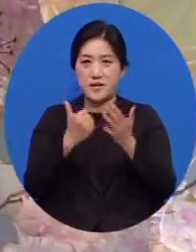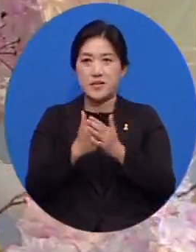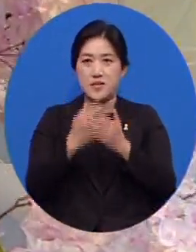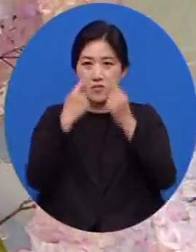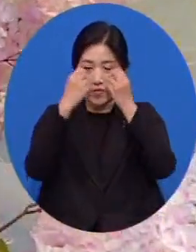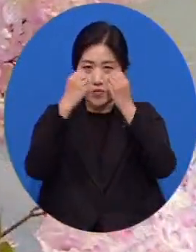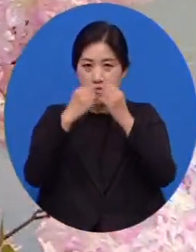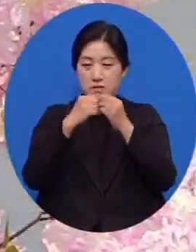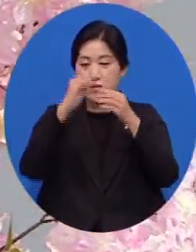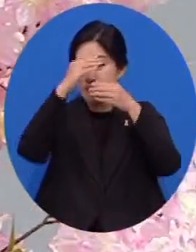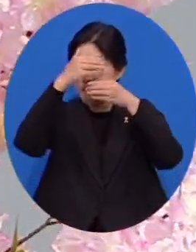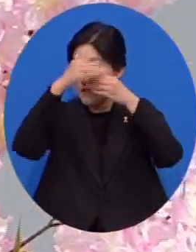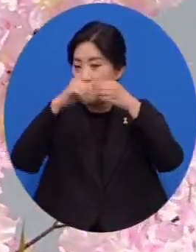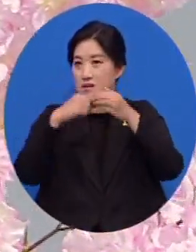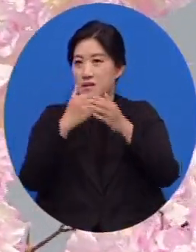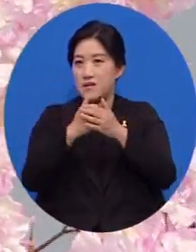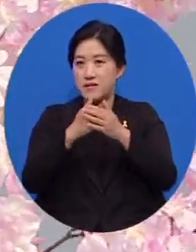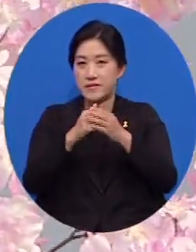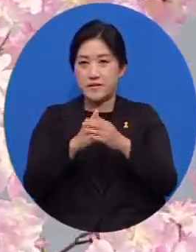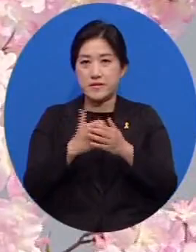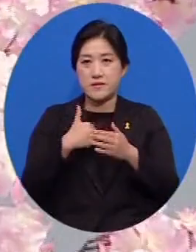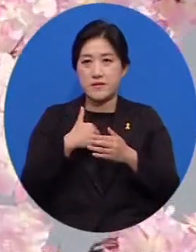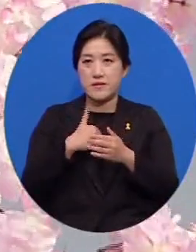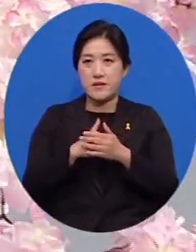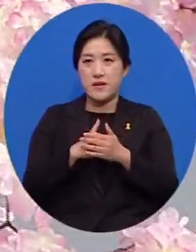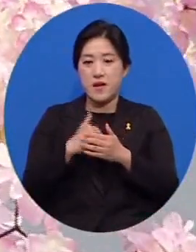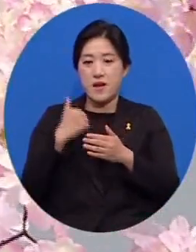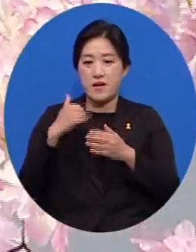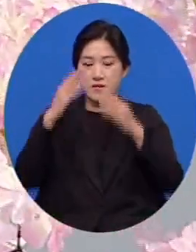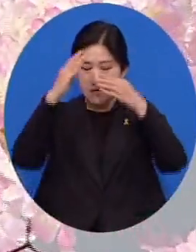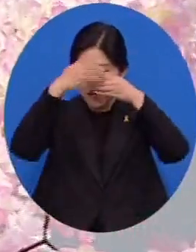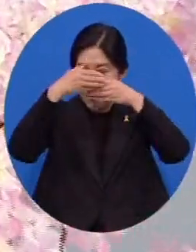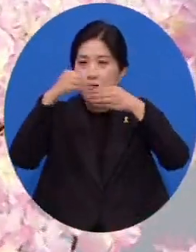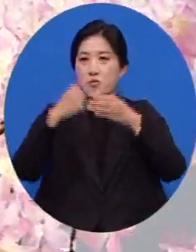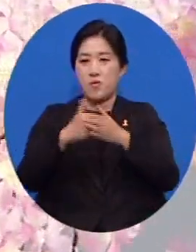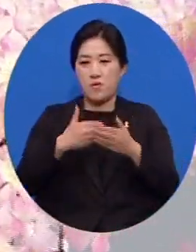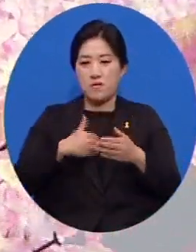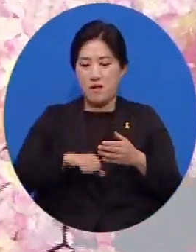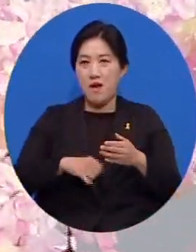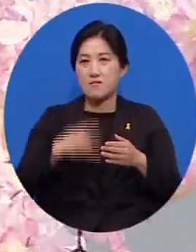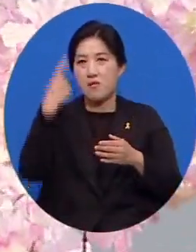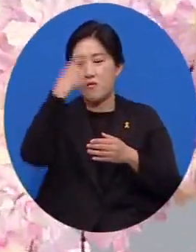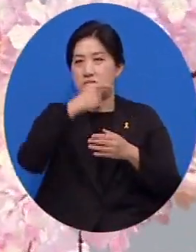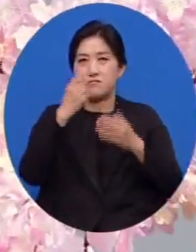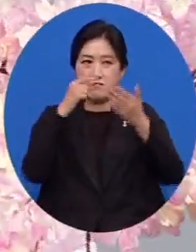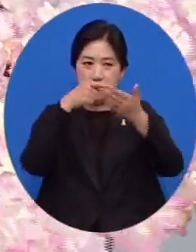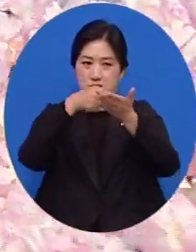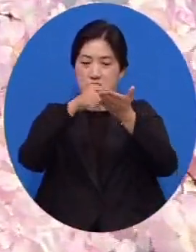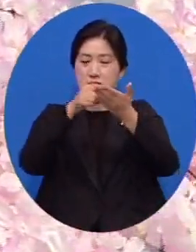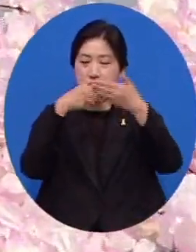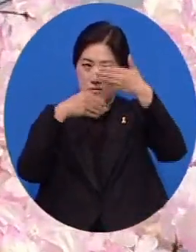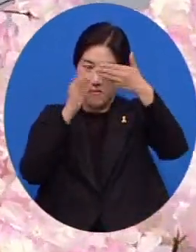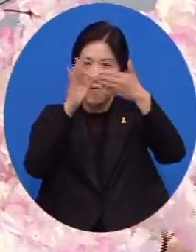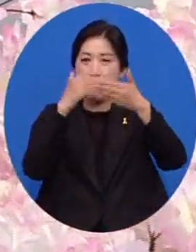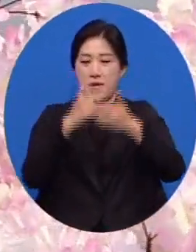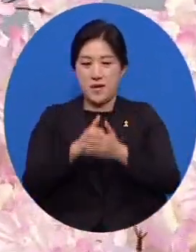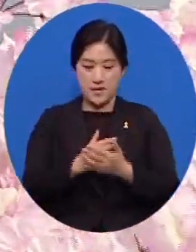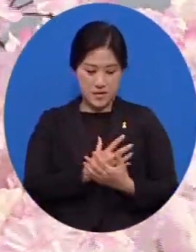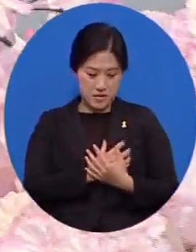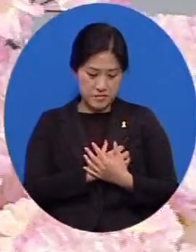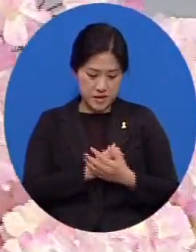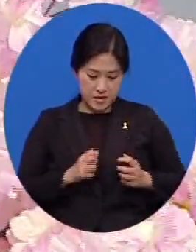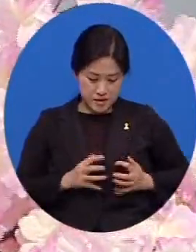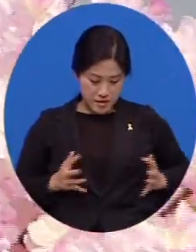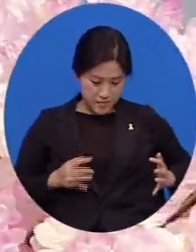눈동자와 눈꺼풀 사이에 내 아이의 얼굴을 새겼습니다. 심장과 갈비뼈 사이에